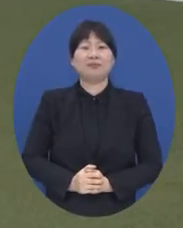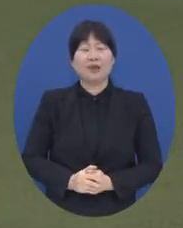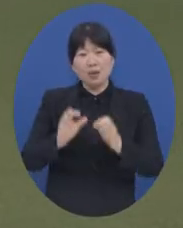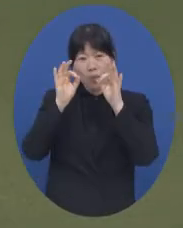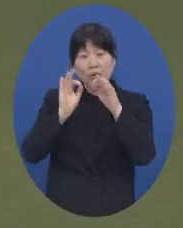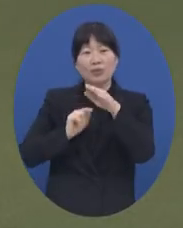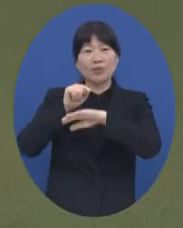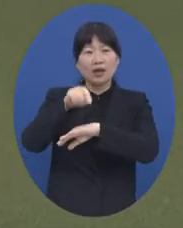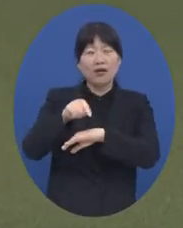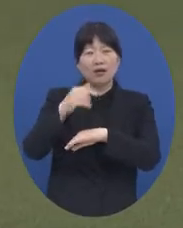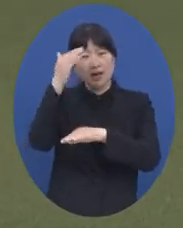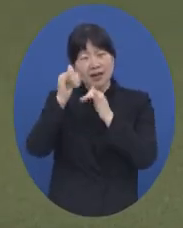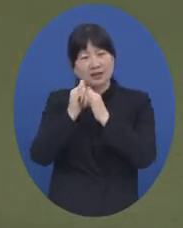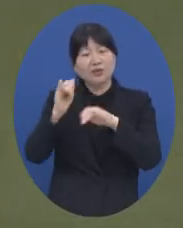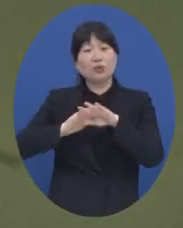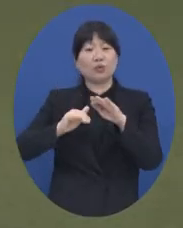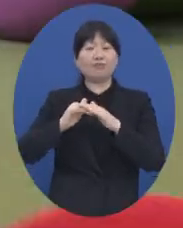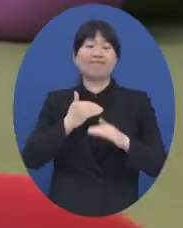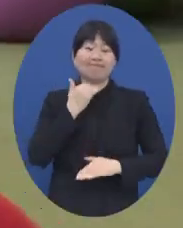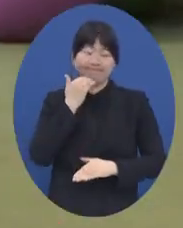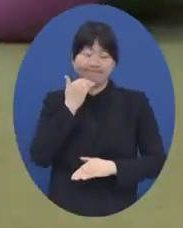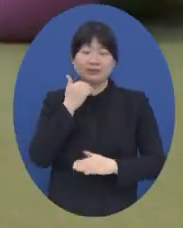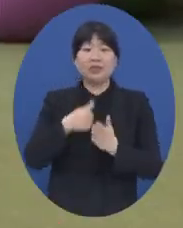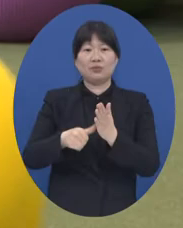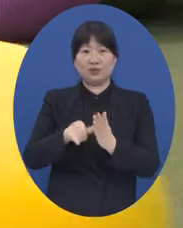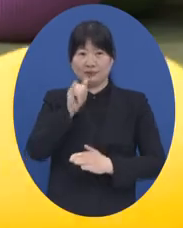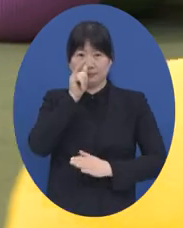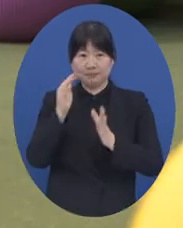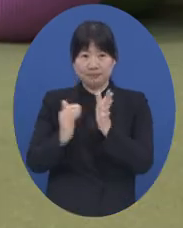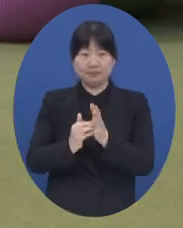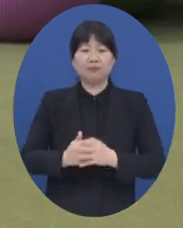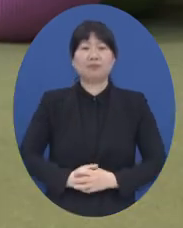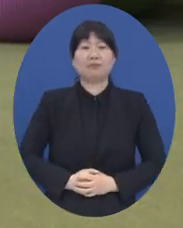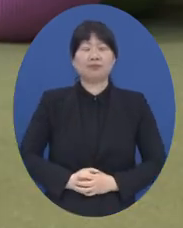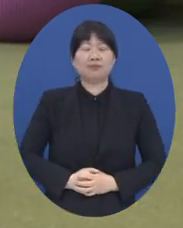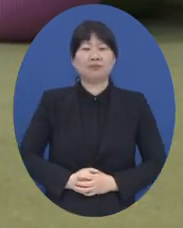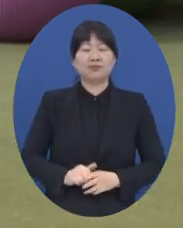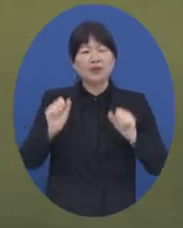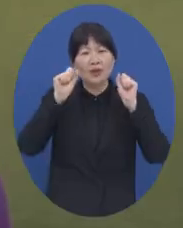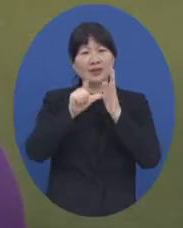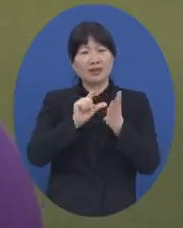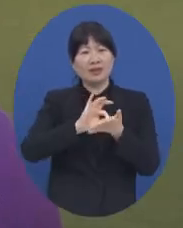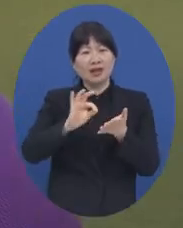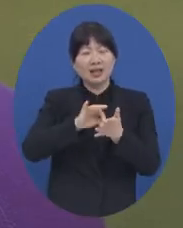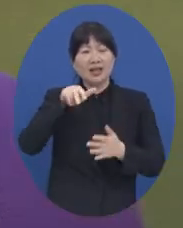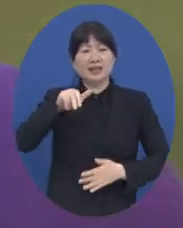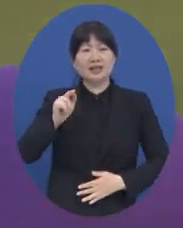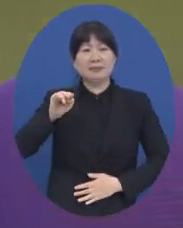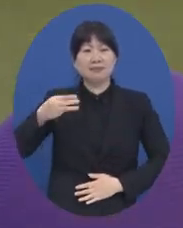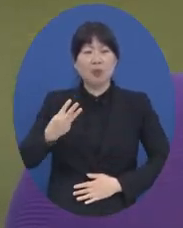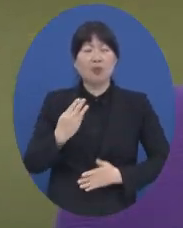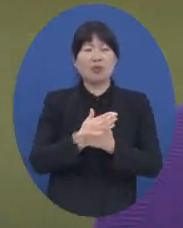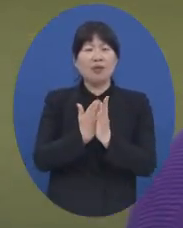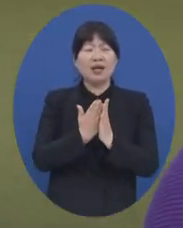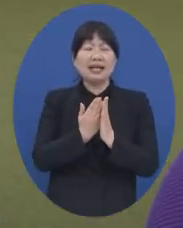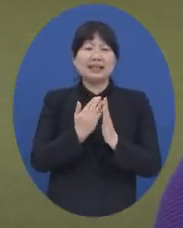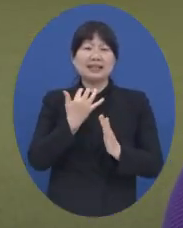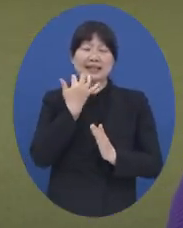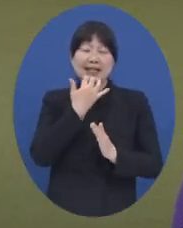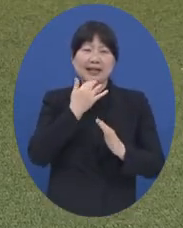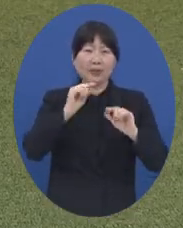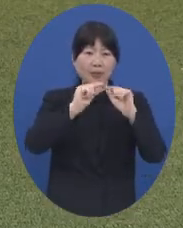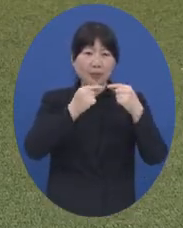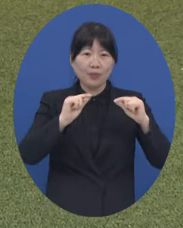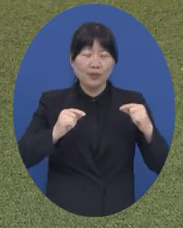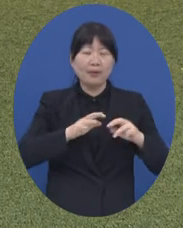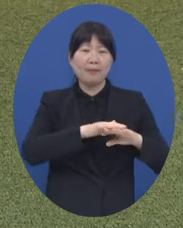보는 것을 넘어 관람객들의 손길을 기다리는 작품들도 있습니다. 운동할 때 쓰는 짐볼을 갖가지 색실로 촘촘하게 감싼 이